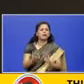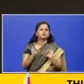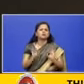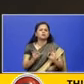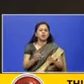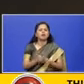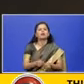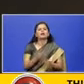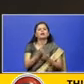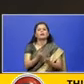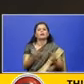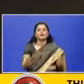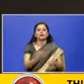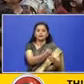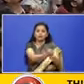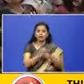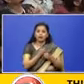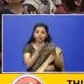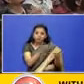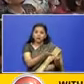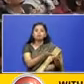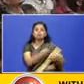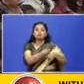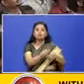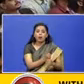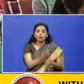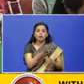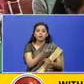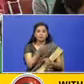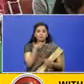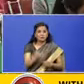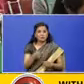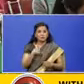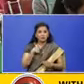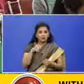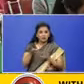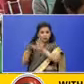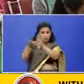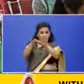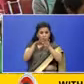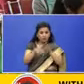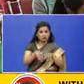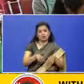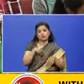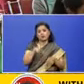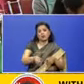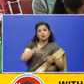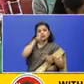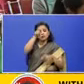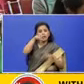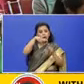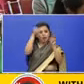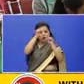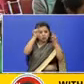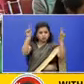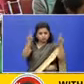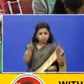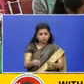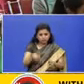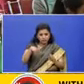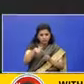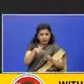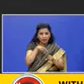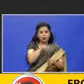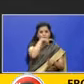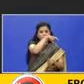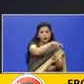दिवाली गिफ्ट है। इस लॉन्चिंग से कश्मीर से कन्याकुमारी और कच्छ से कोहिमा